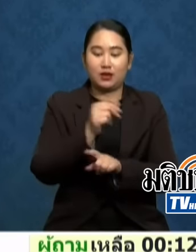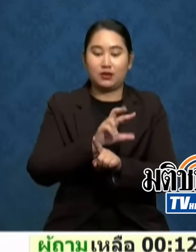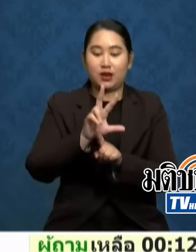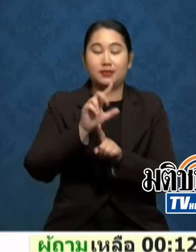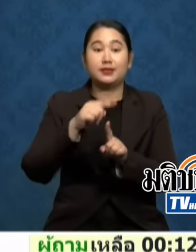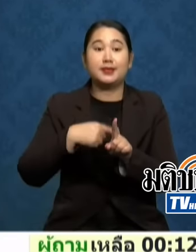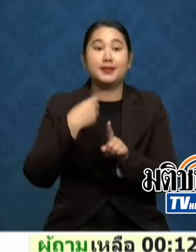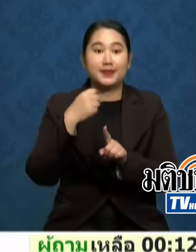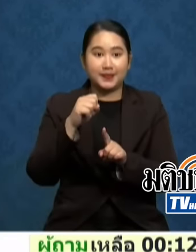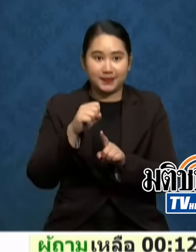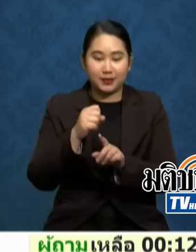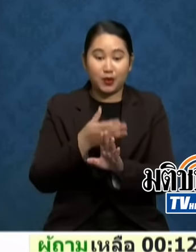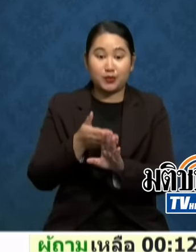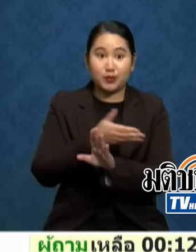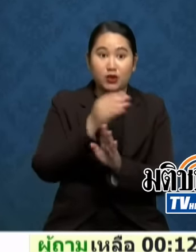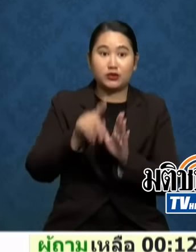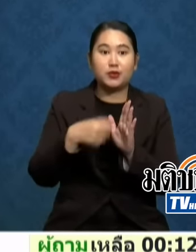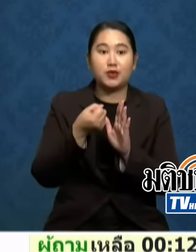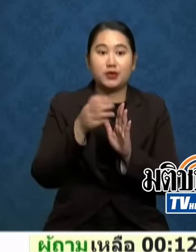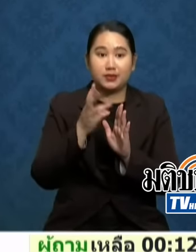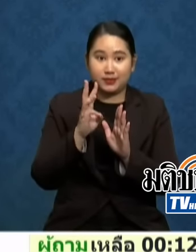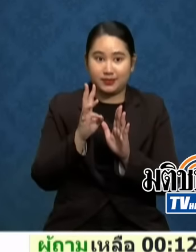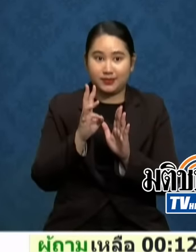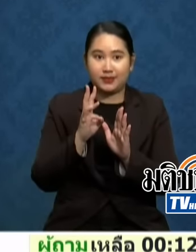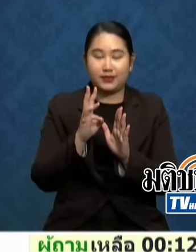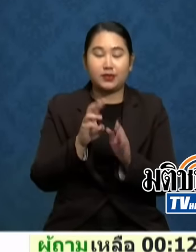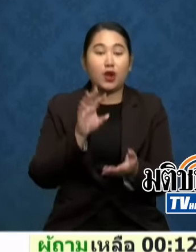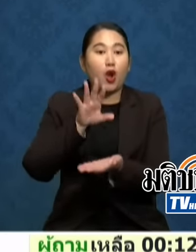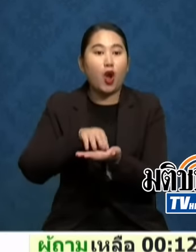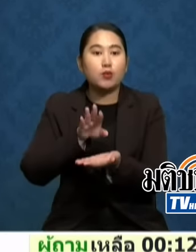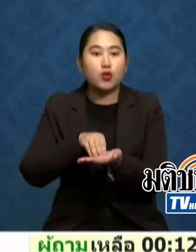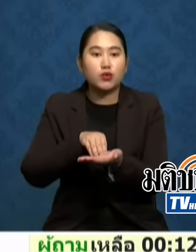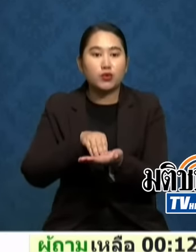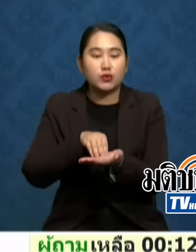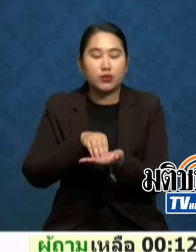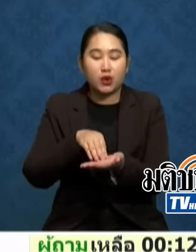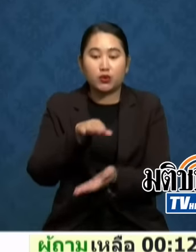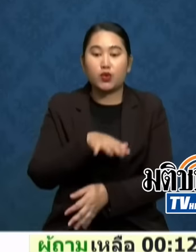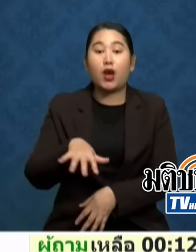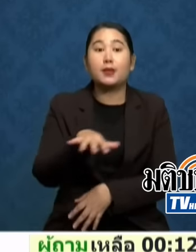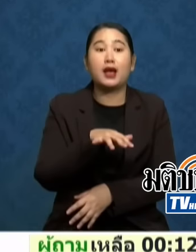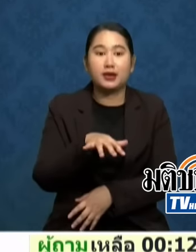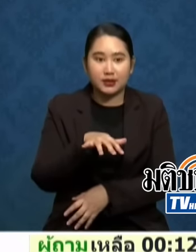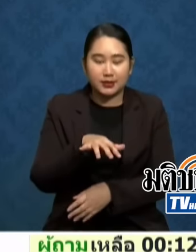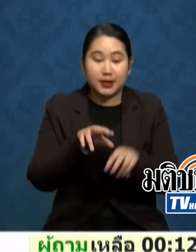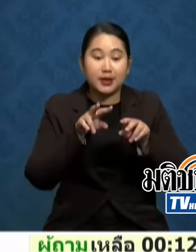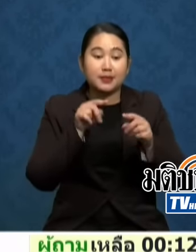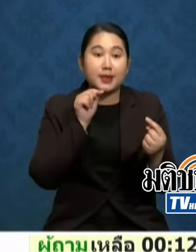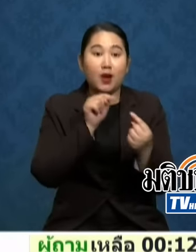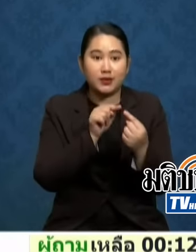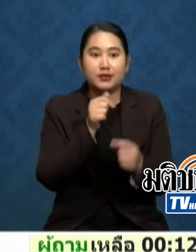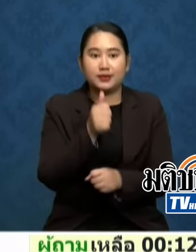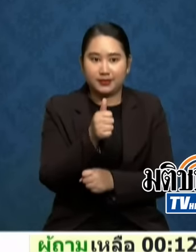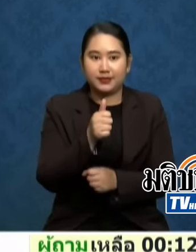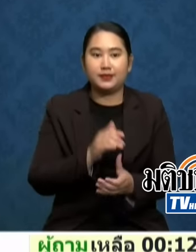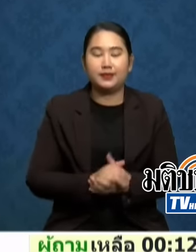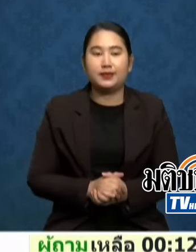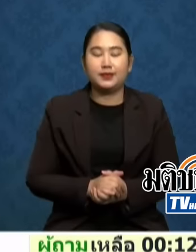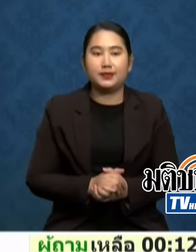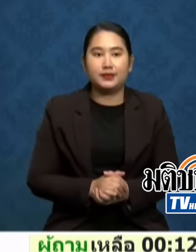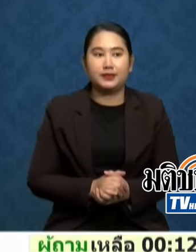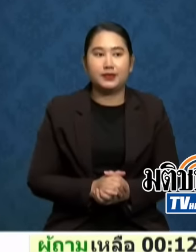มแจ้งเตือนล่วงหน้า16ชั่วโมงนะครับจากข้อมูลที่คนทั่วไปบุคคลสาธารณะทั่วไปสามารถเข้าถึง